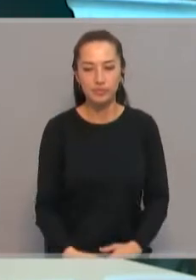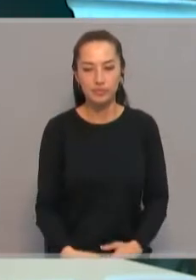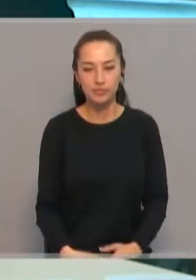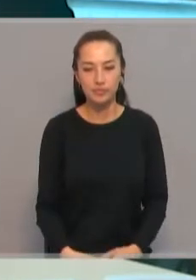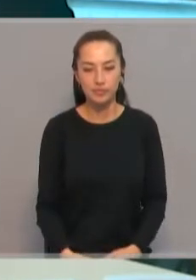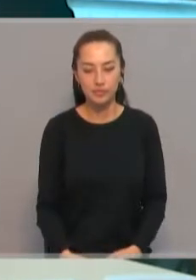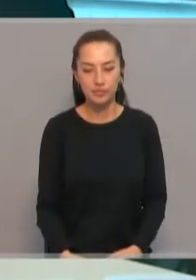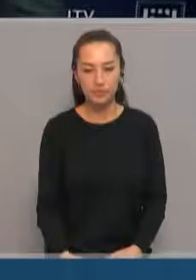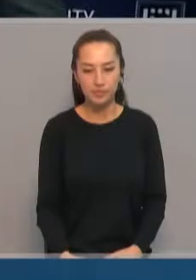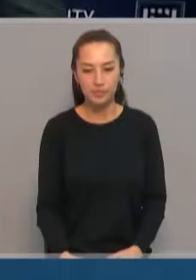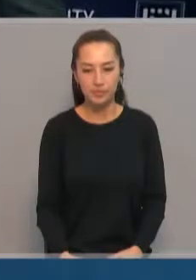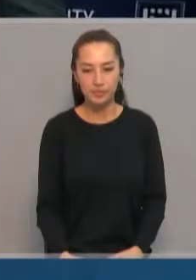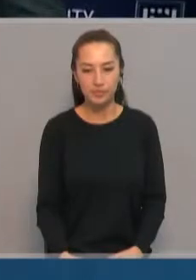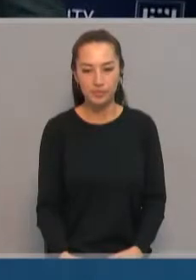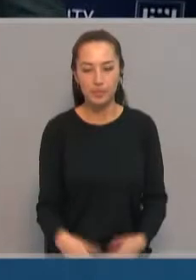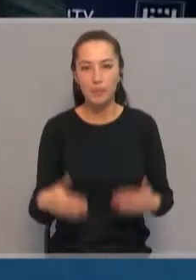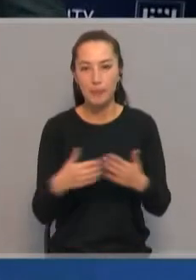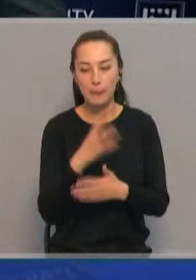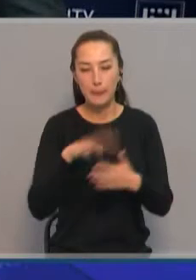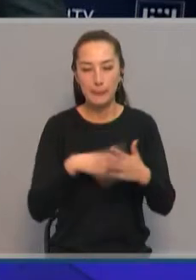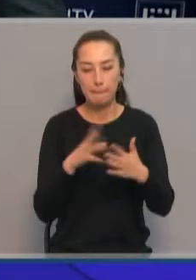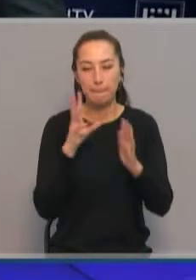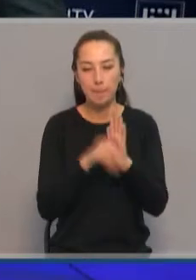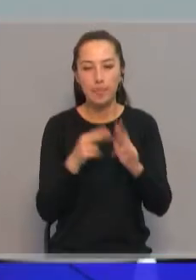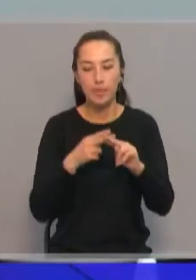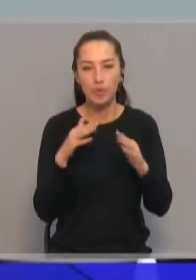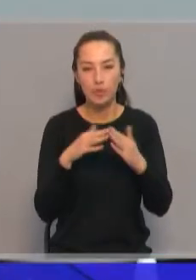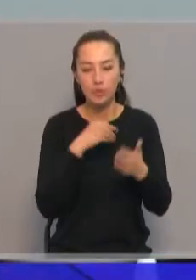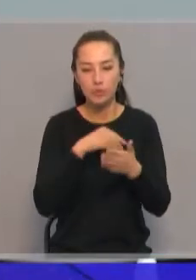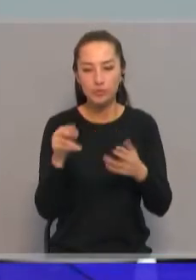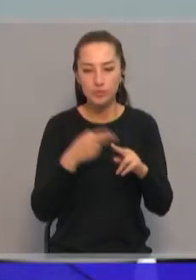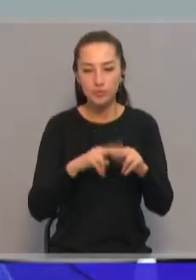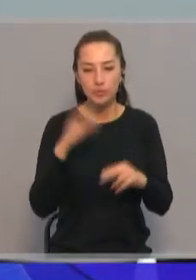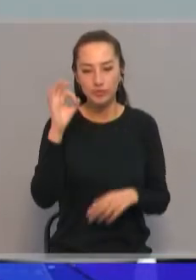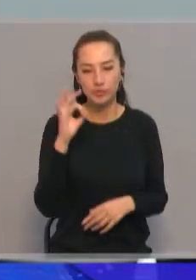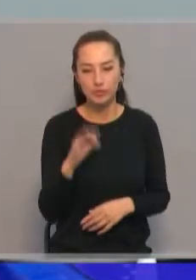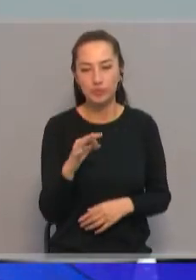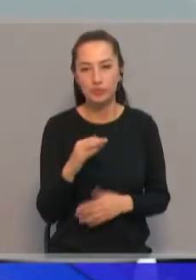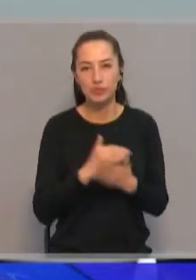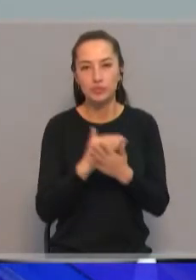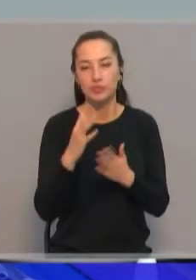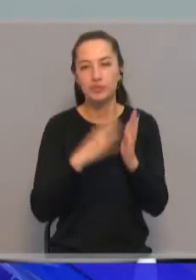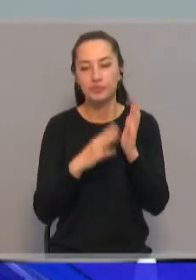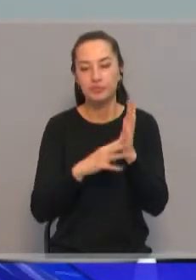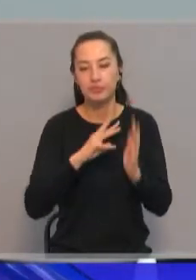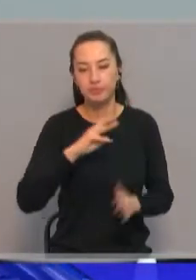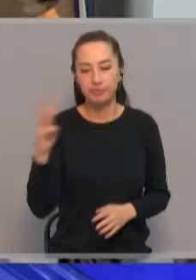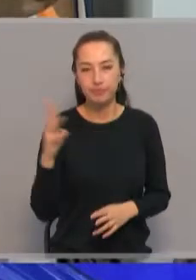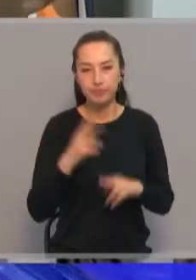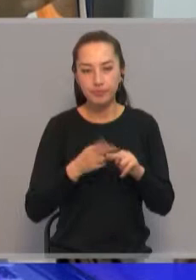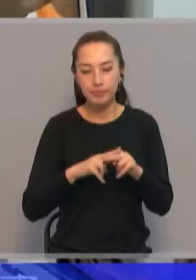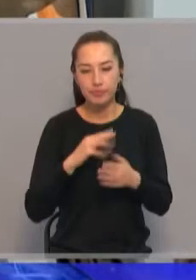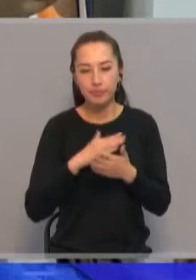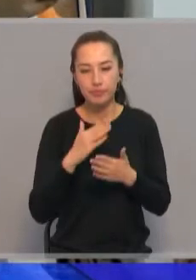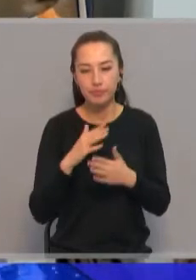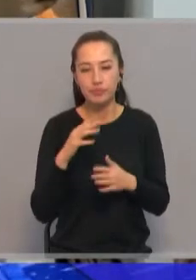тарқатады. Жаңа бағдарлама бойынша баспана сатып алуға арналған несиенің ең жоғарғы соммасы 90 миллион теңге, несие